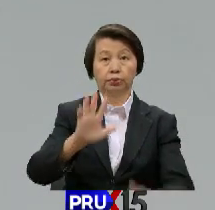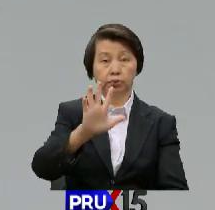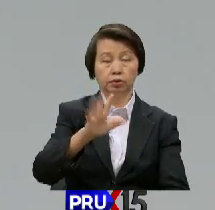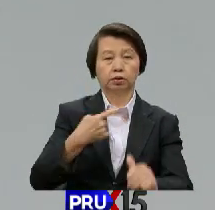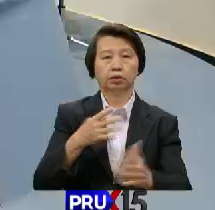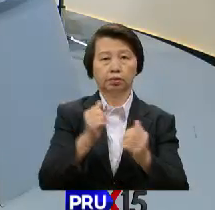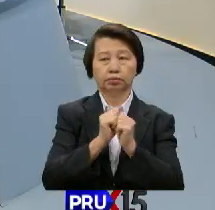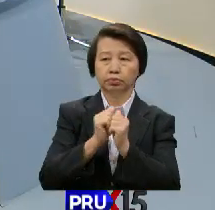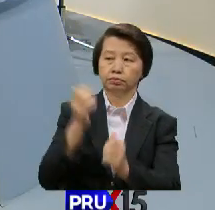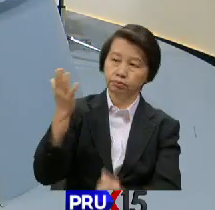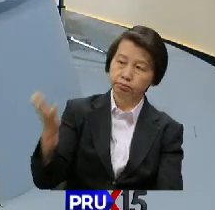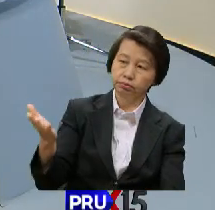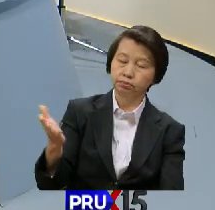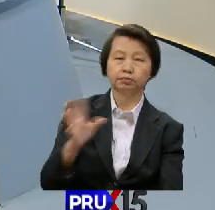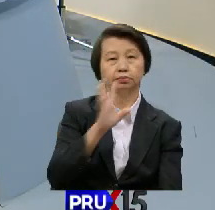dahulu